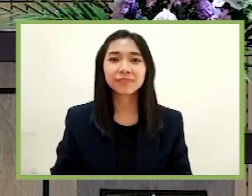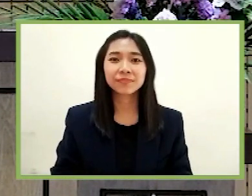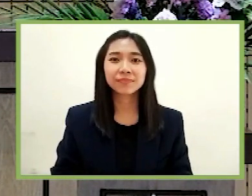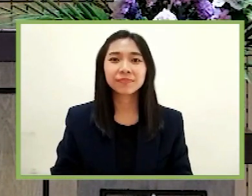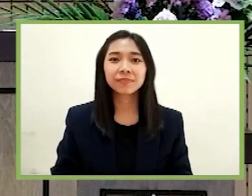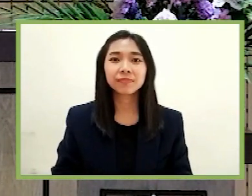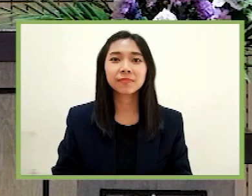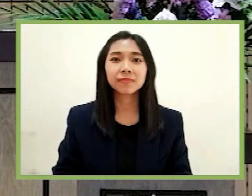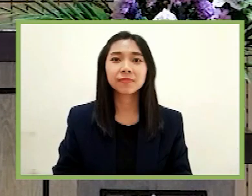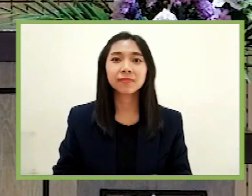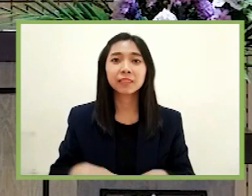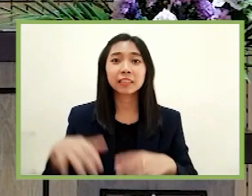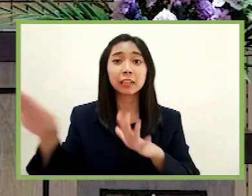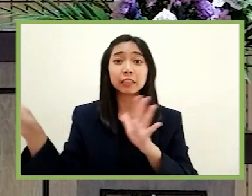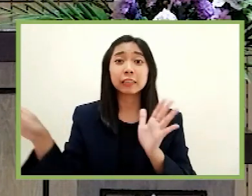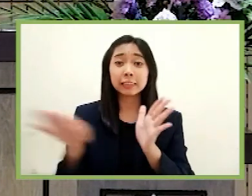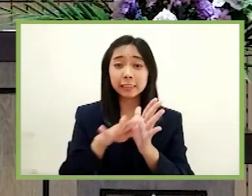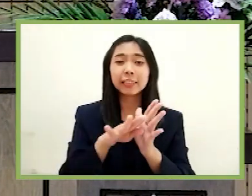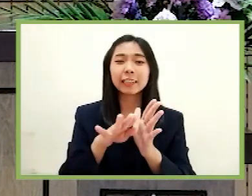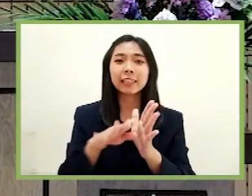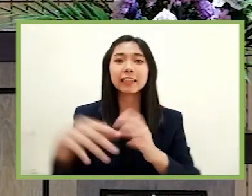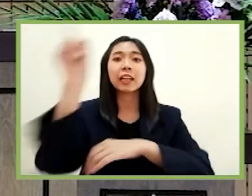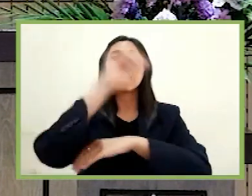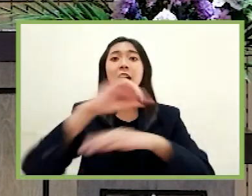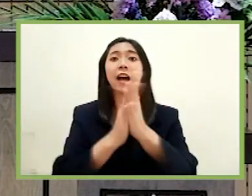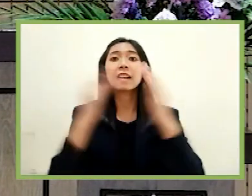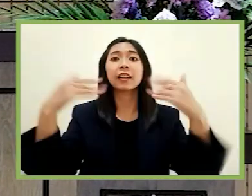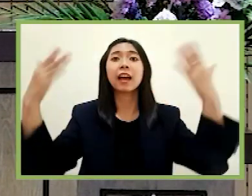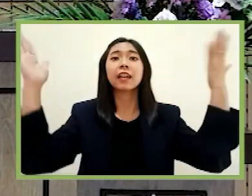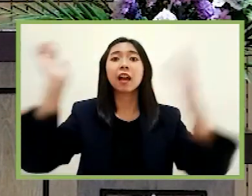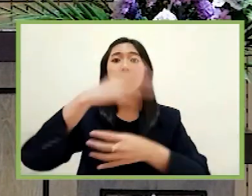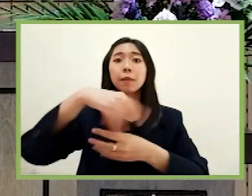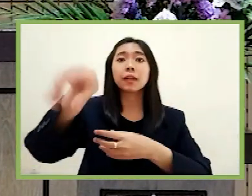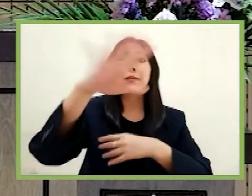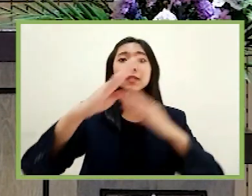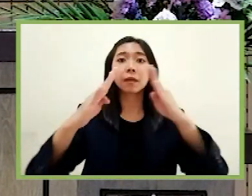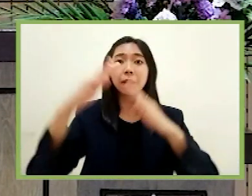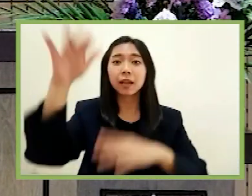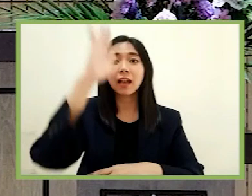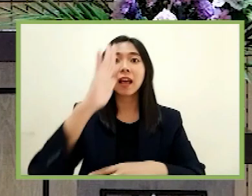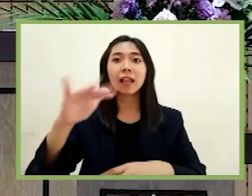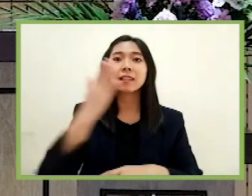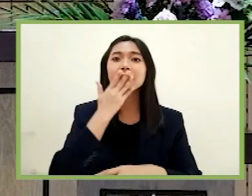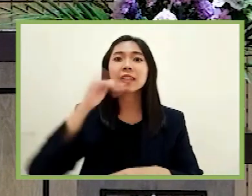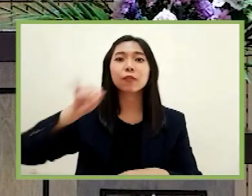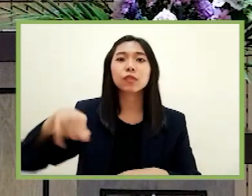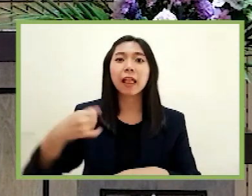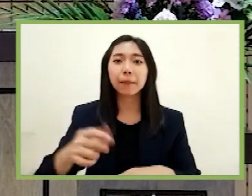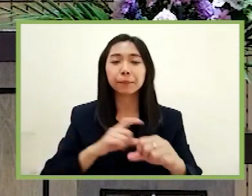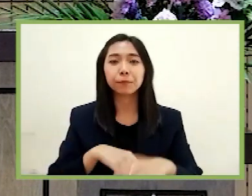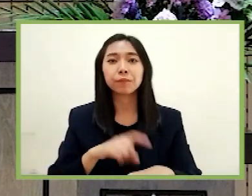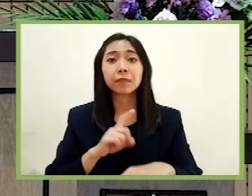tidak lama kemudian tibalah hari raya pentahbisan bait Allah di Yerusalem ketika